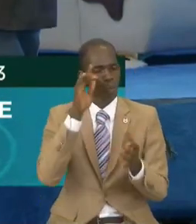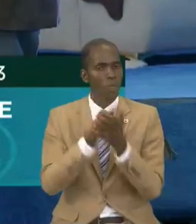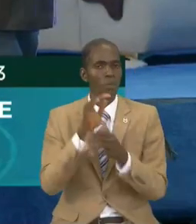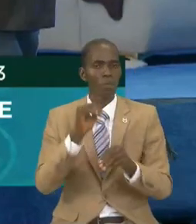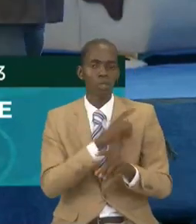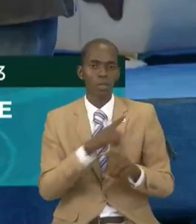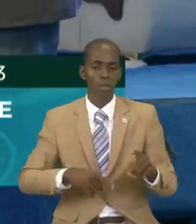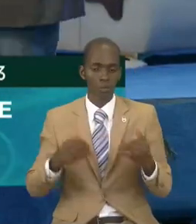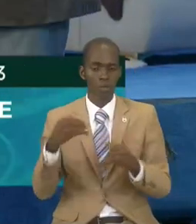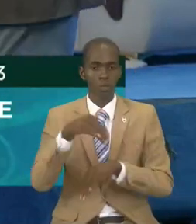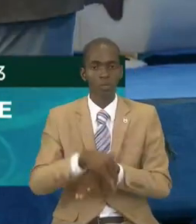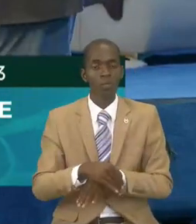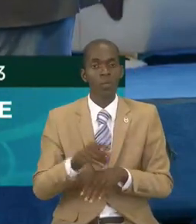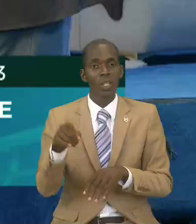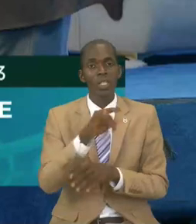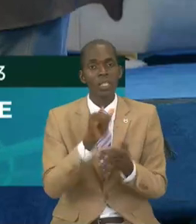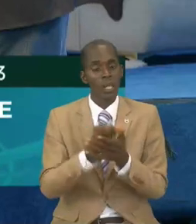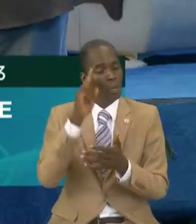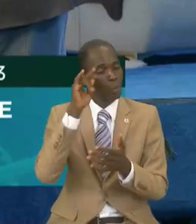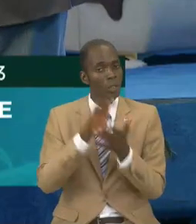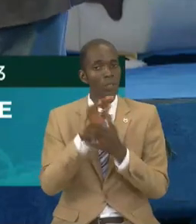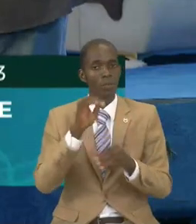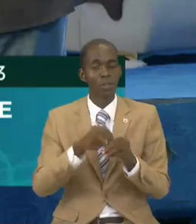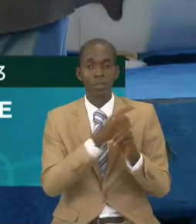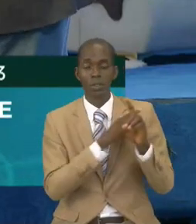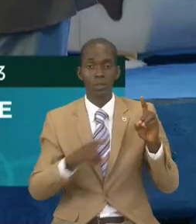soir. Celui qui croira en moi